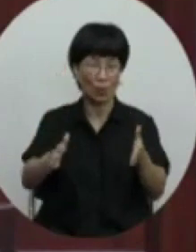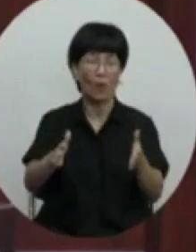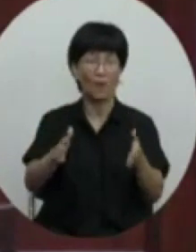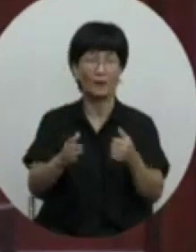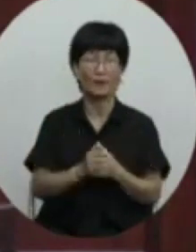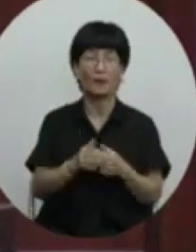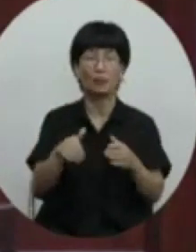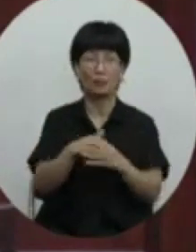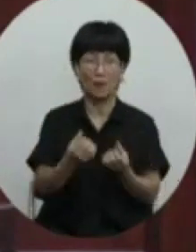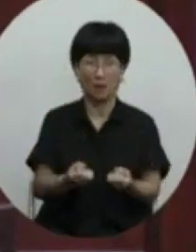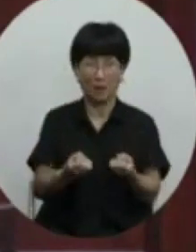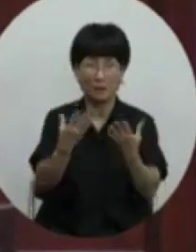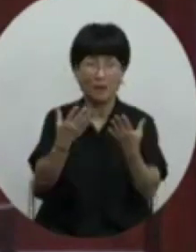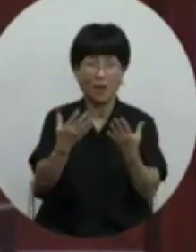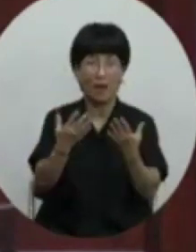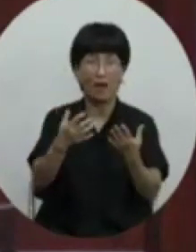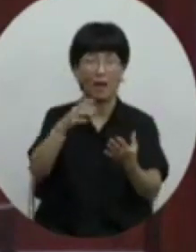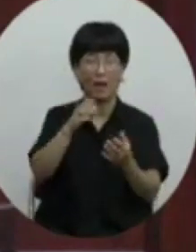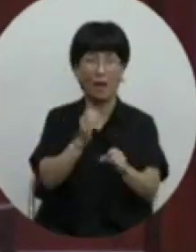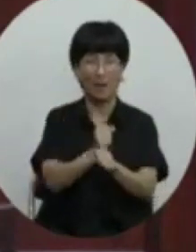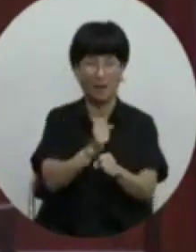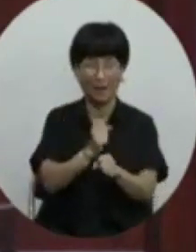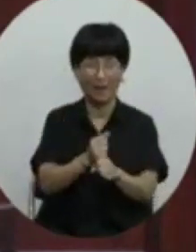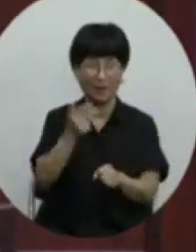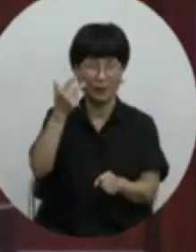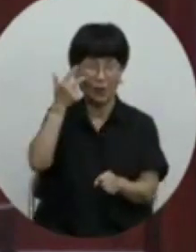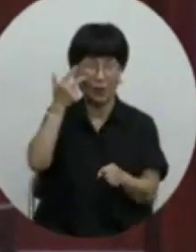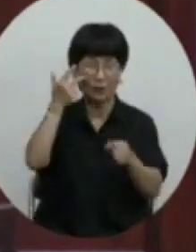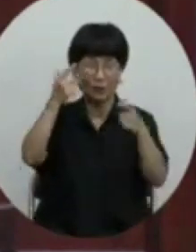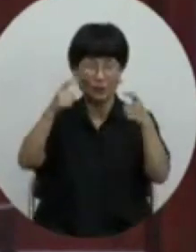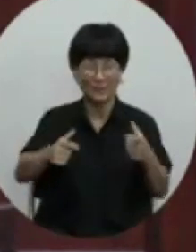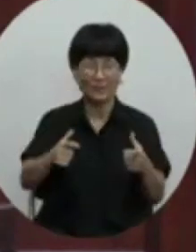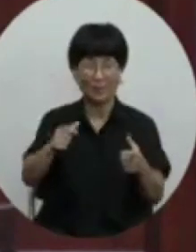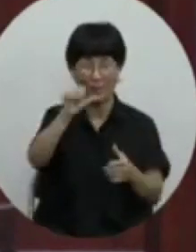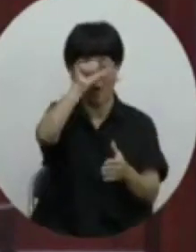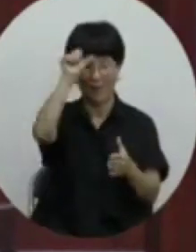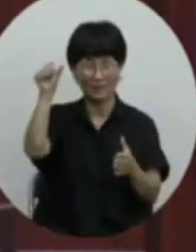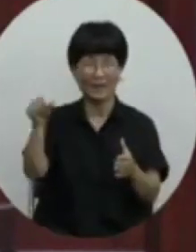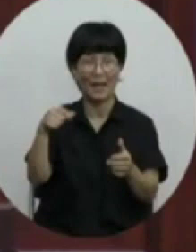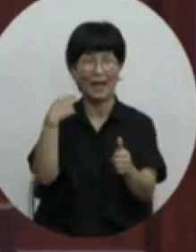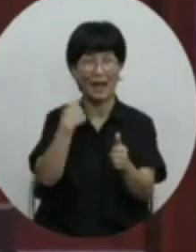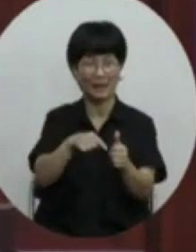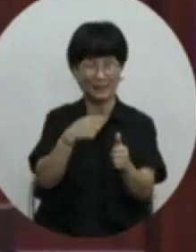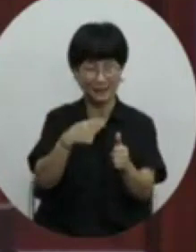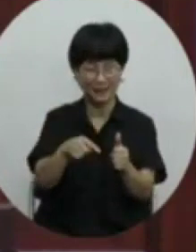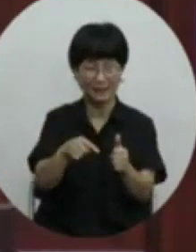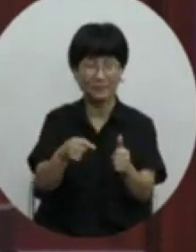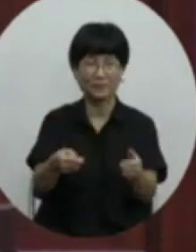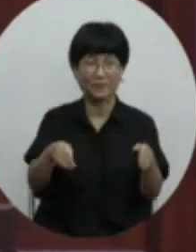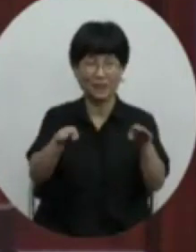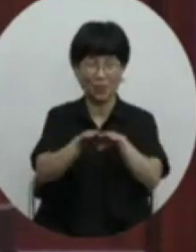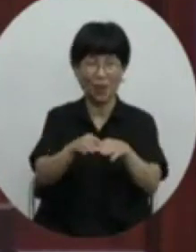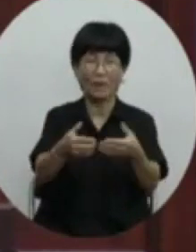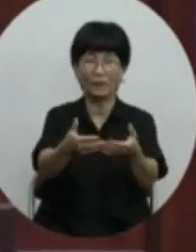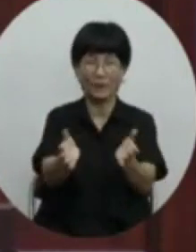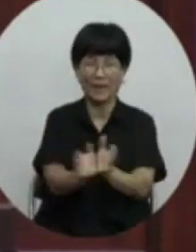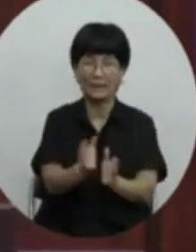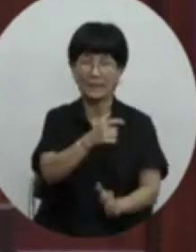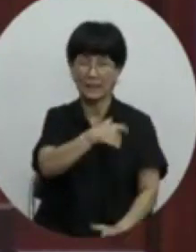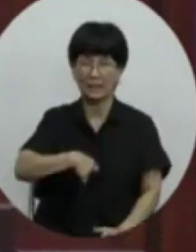세종대왕릉 일원에서 개최되고 여주시 평생학습기관 단체 및